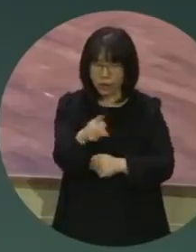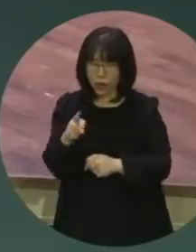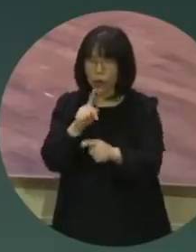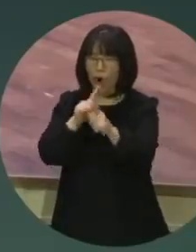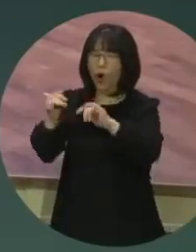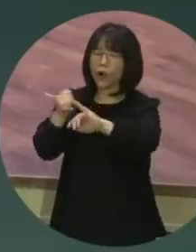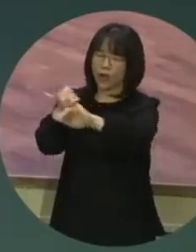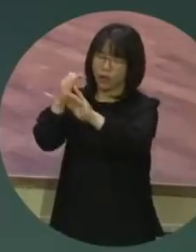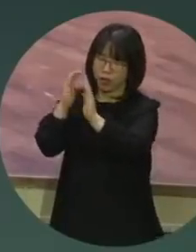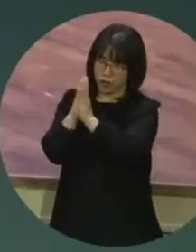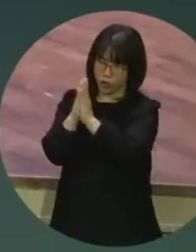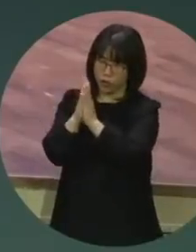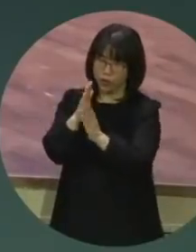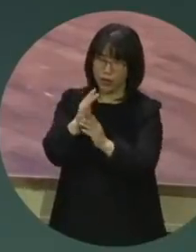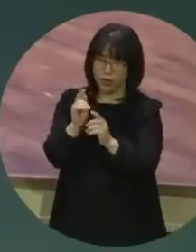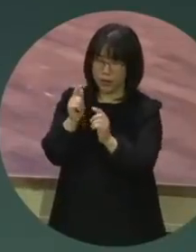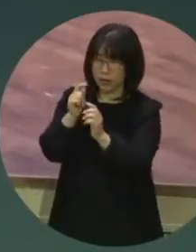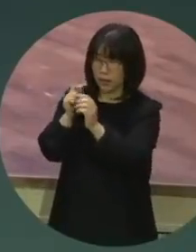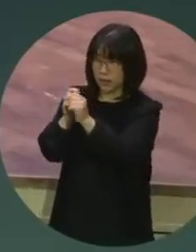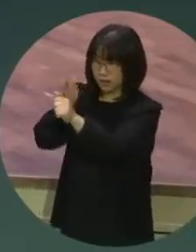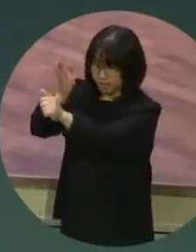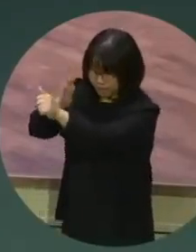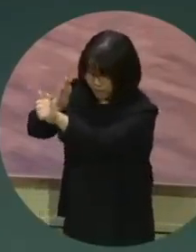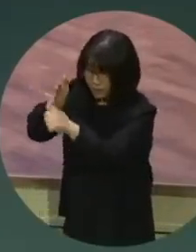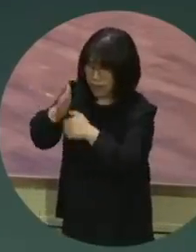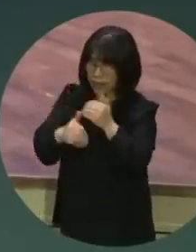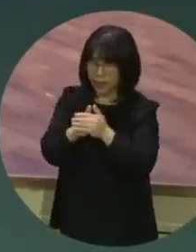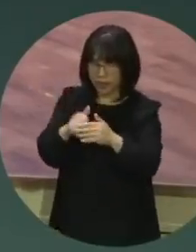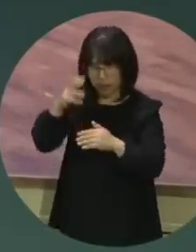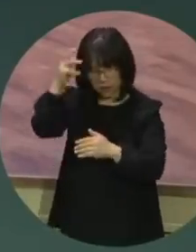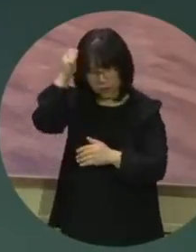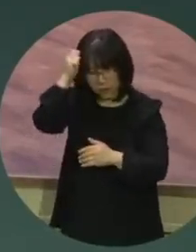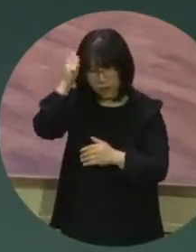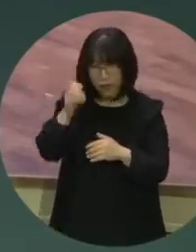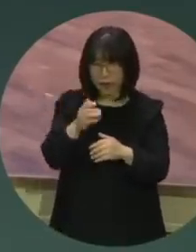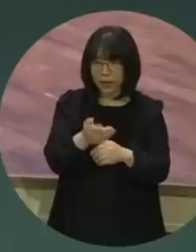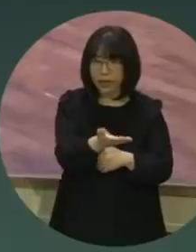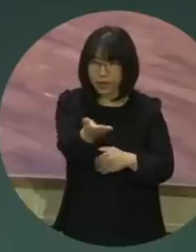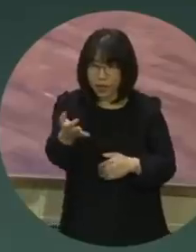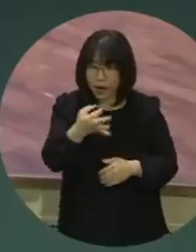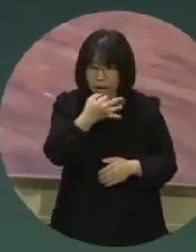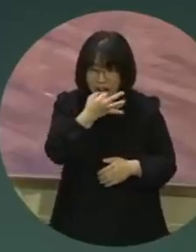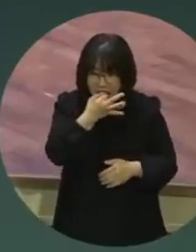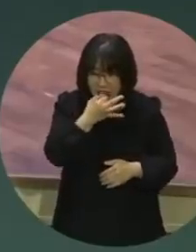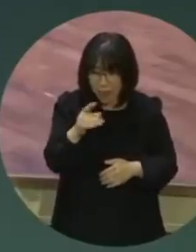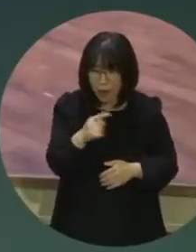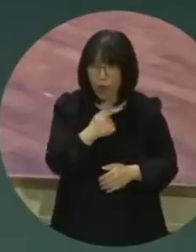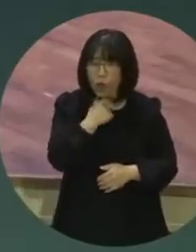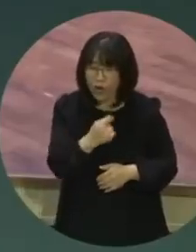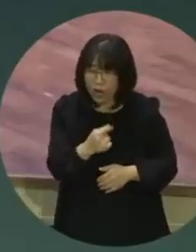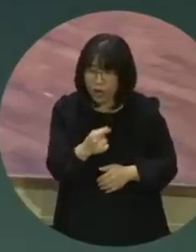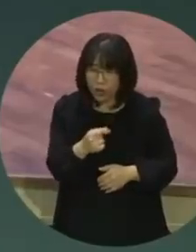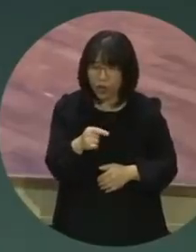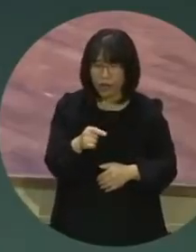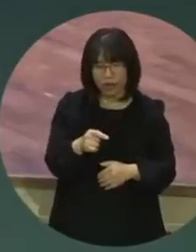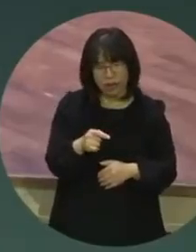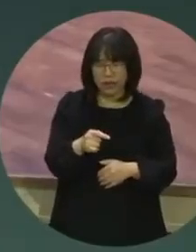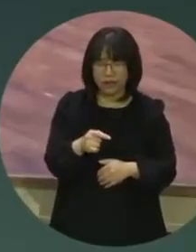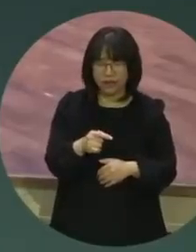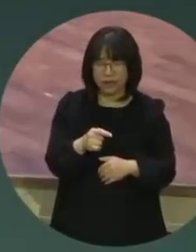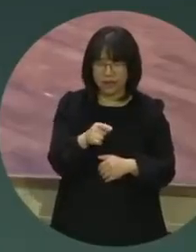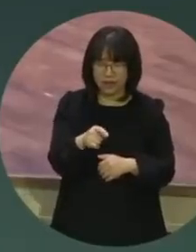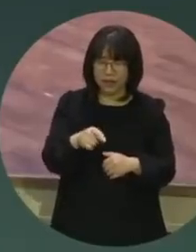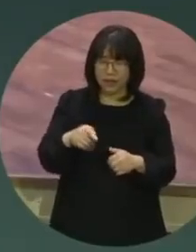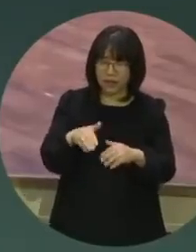그 기도에 하나님 들으시지 여러분의 야망과 욕심과 여러분의 무슨 기분, 감정 따라서 행편 모르는 거 아니다 알고